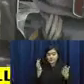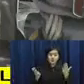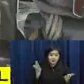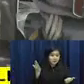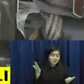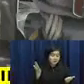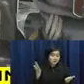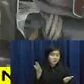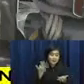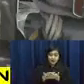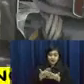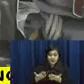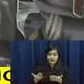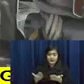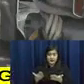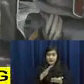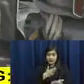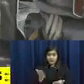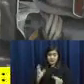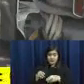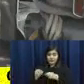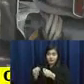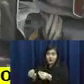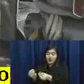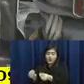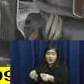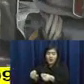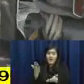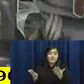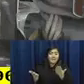baka rin yan ang magpahiwalay sa kanya o sa ating anak sa